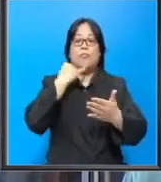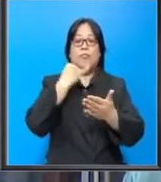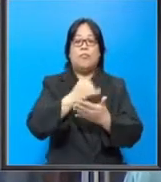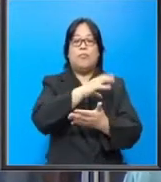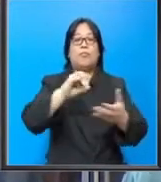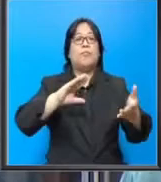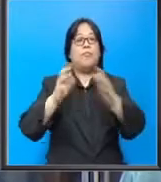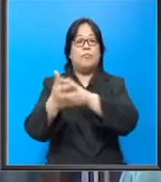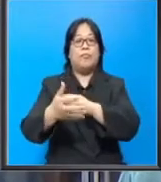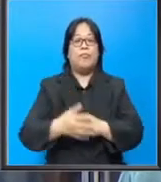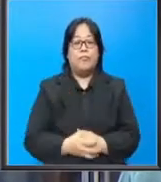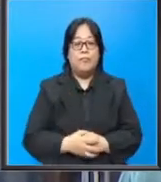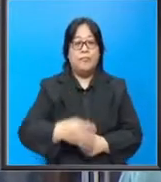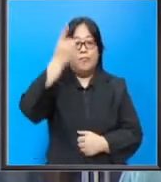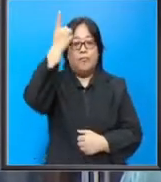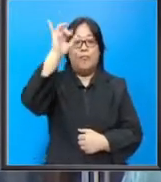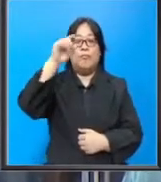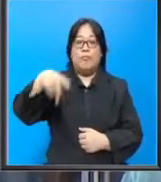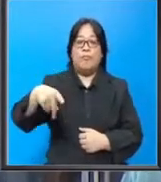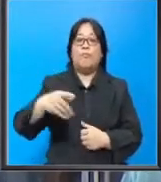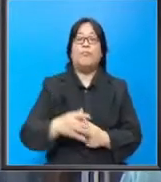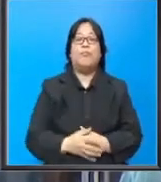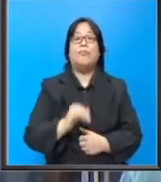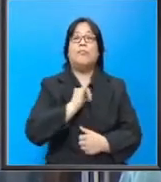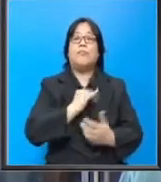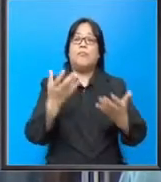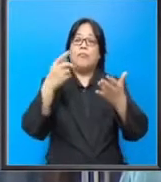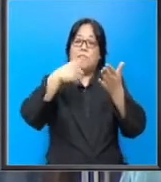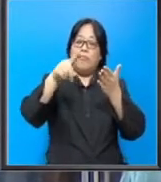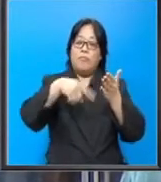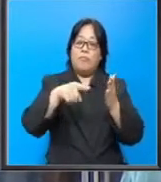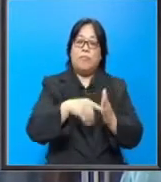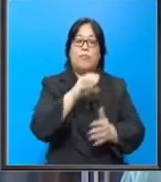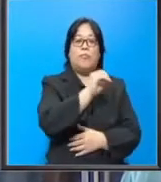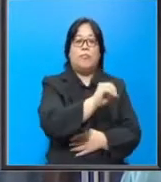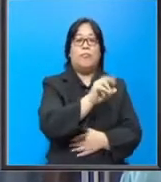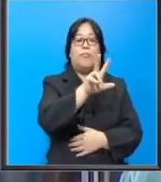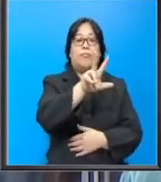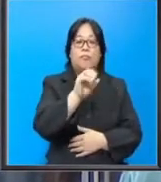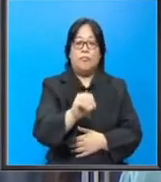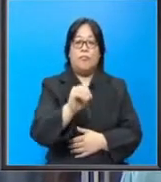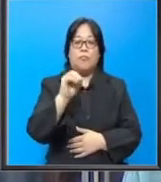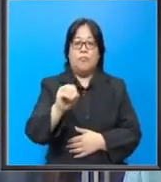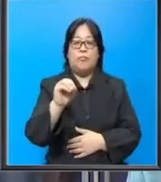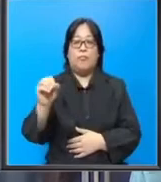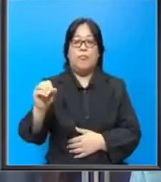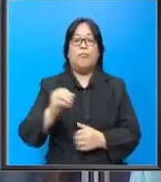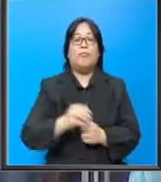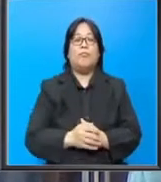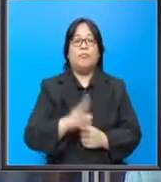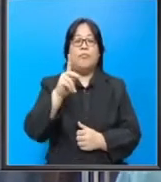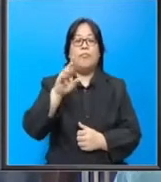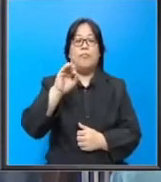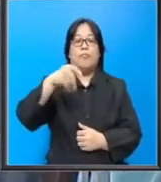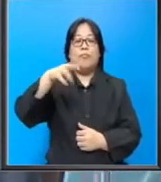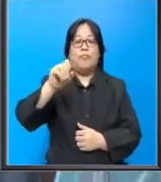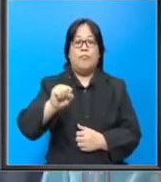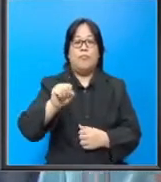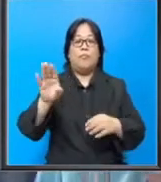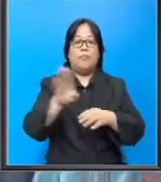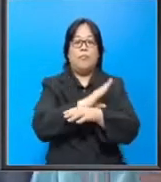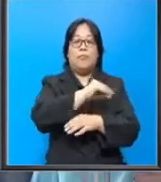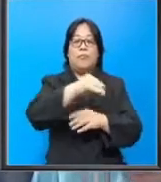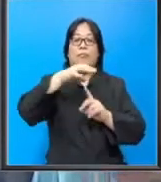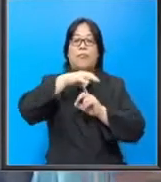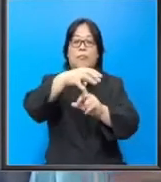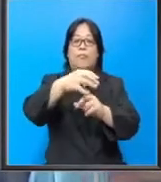kejahatan dan kerusakan atau mengurusi Saya ingin merujuk kepada butiran kosong 300 Kompleks penjagaan dan